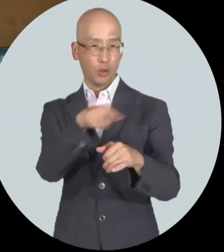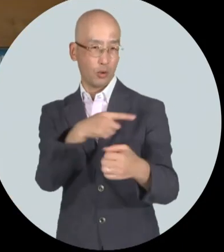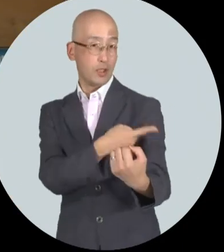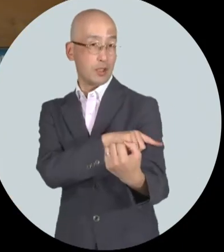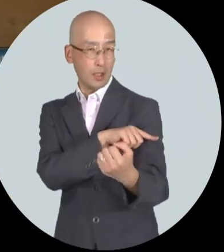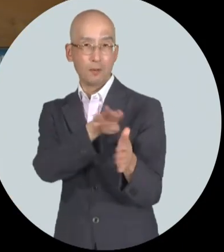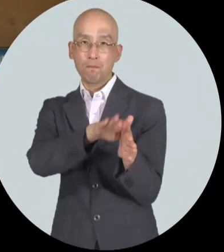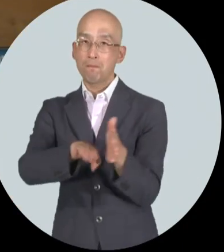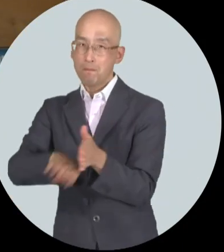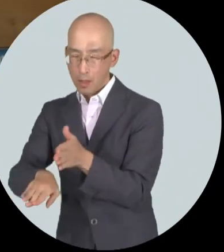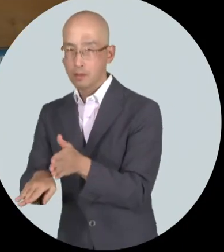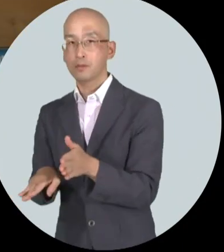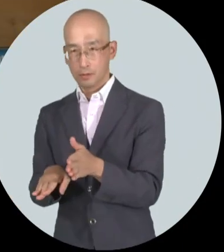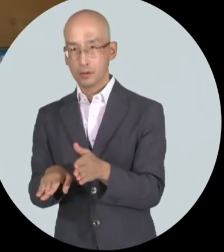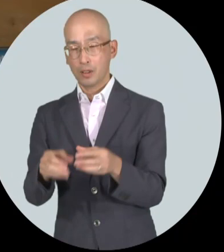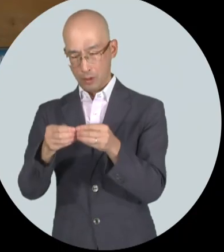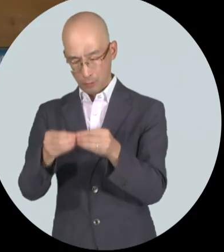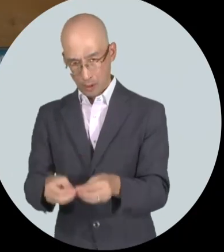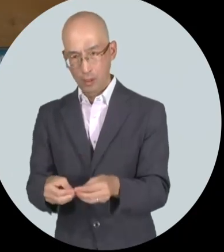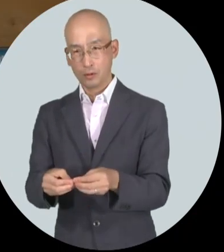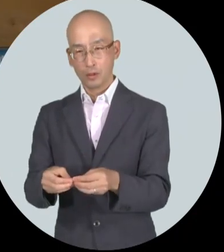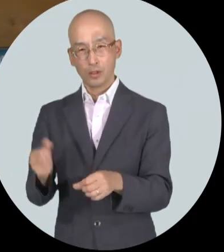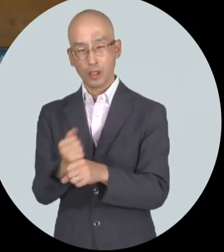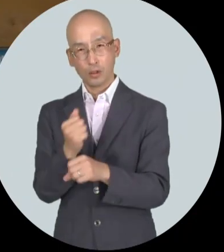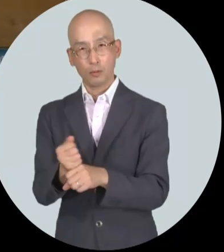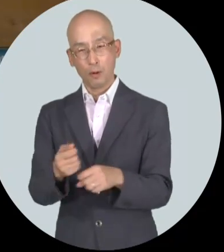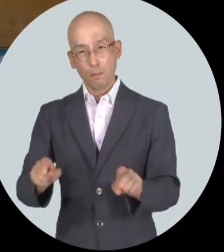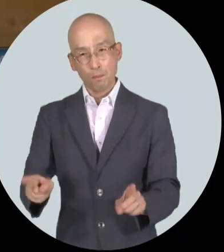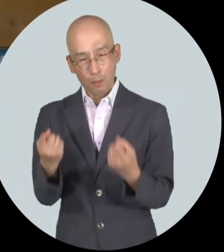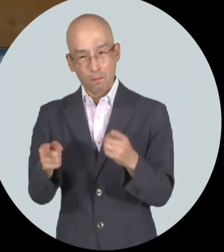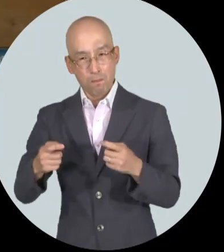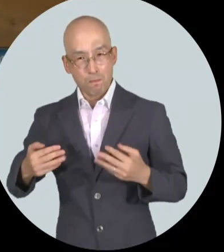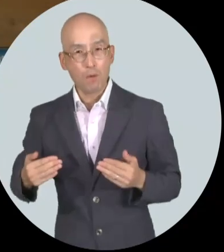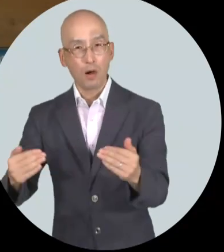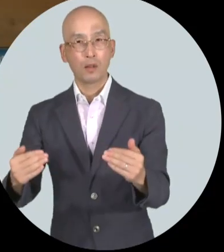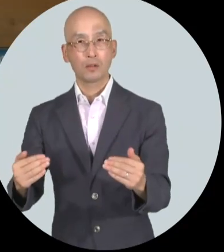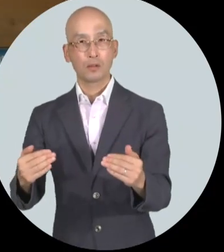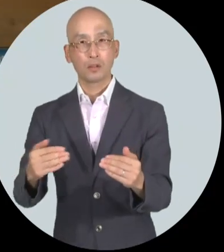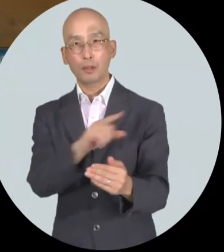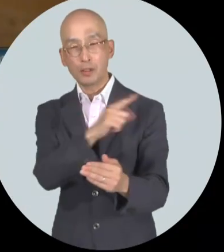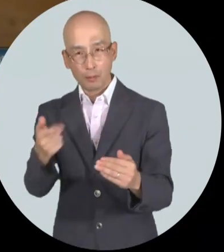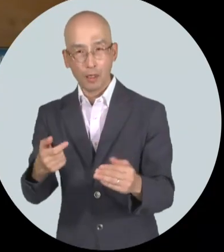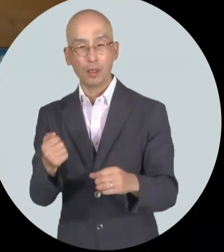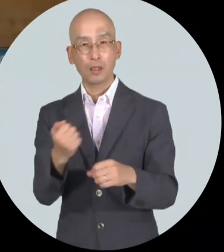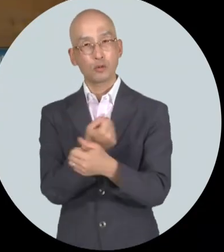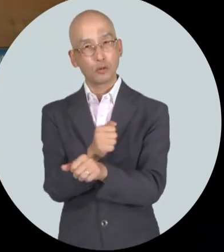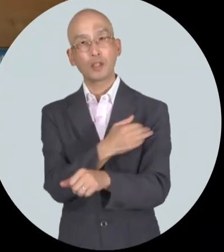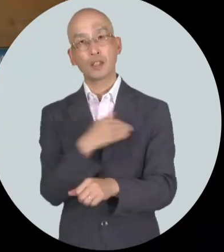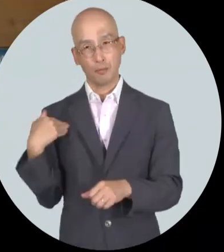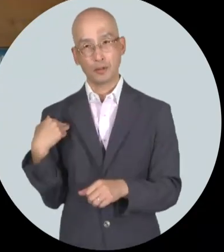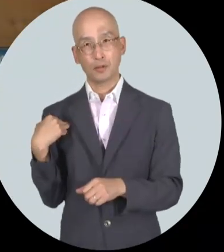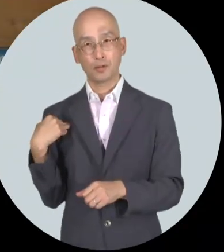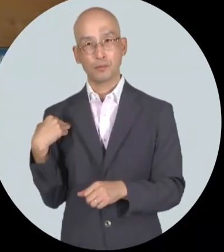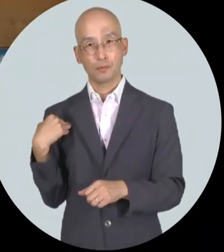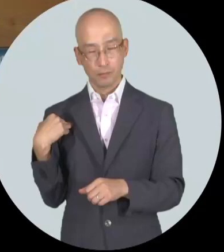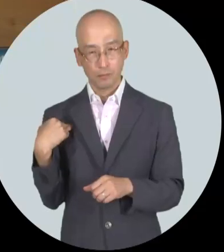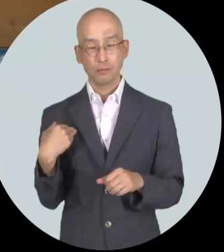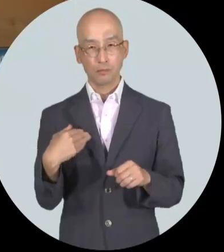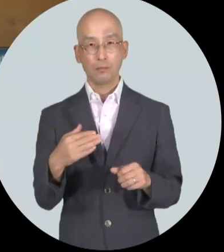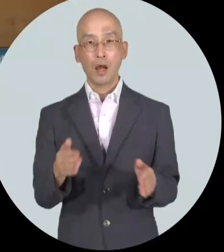と精密加工を同時に実現するとか、さまざまな組み合わせがあると思うんですが、ハード対策からソフト